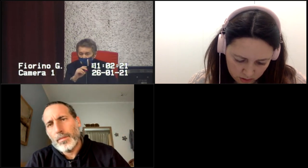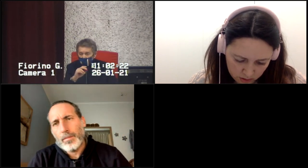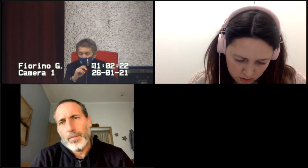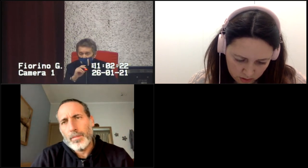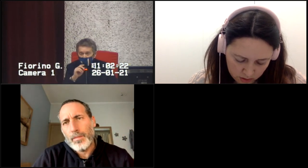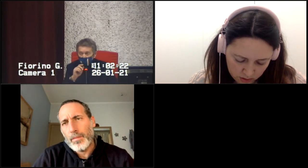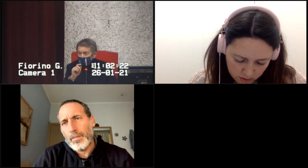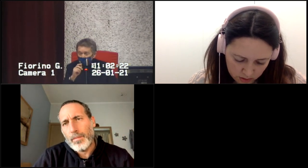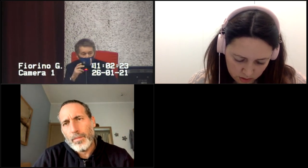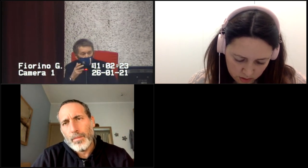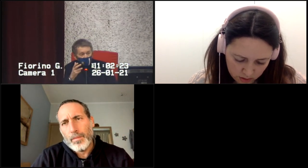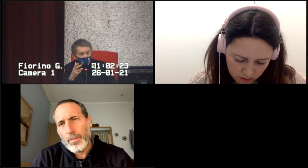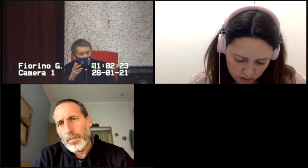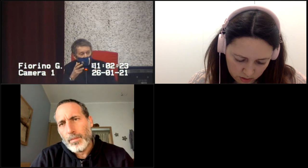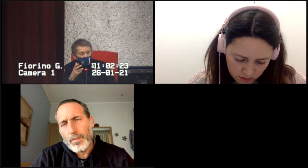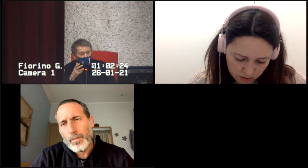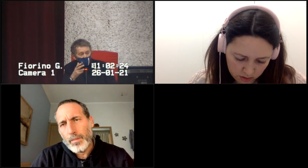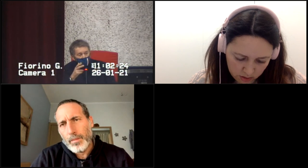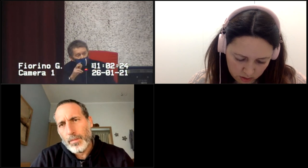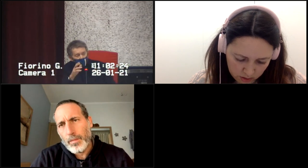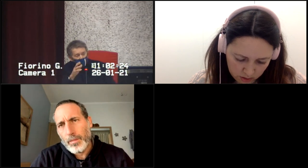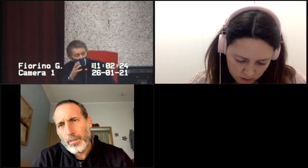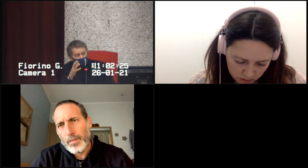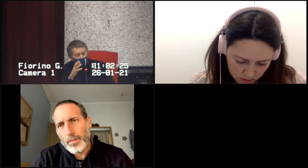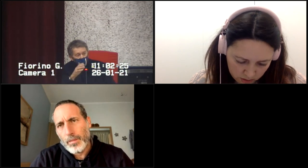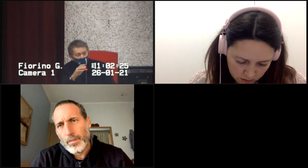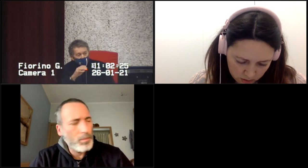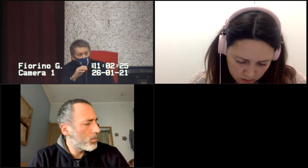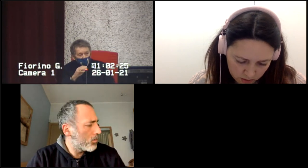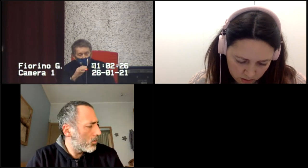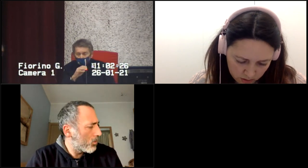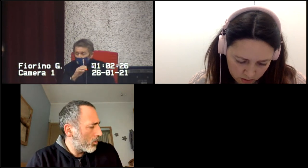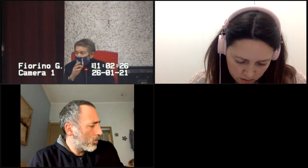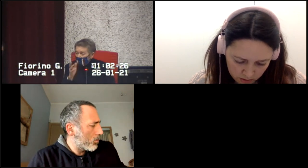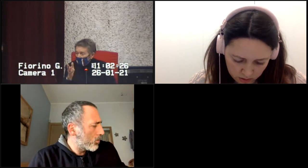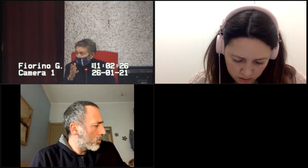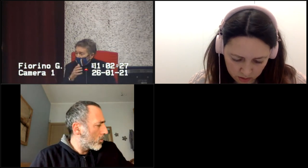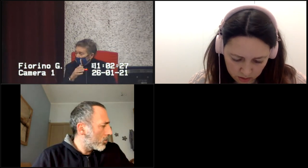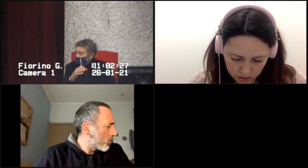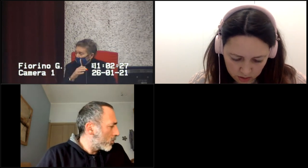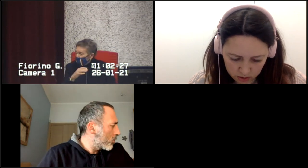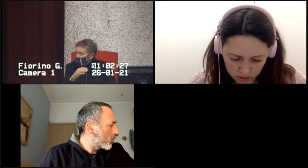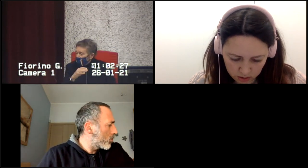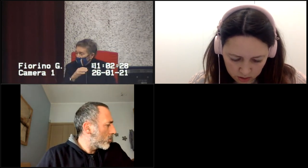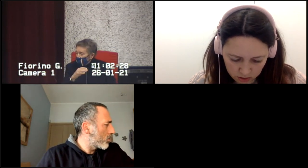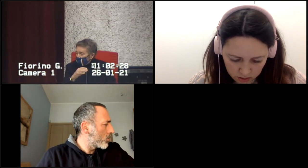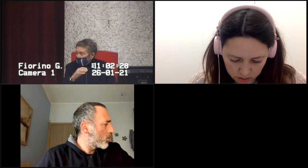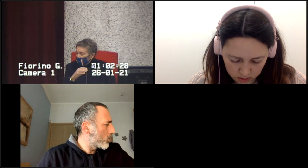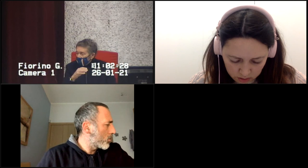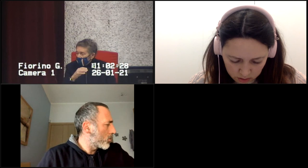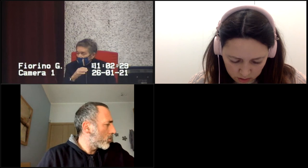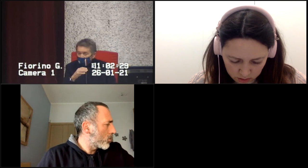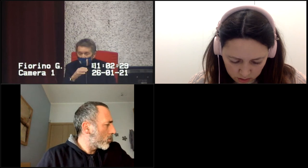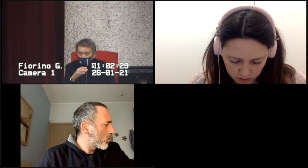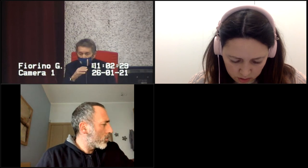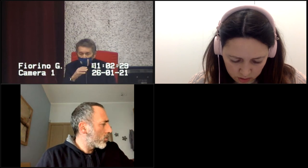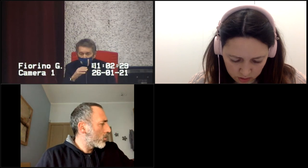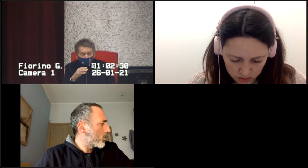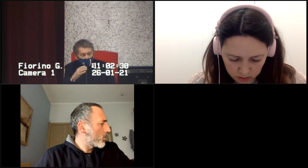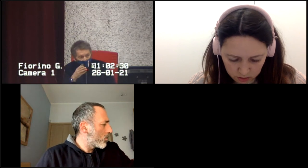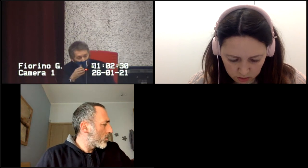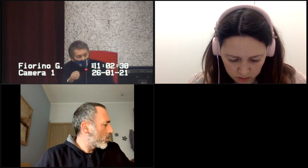per una dichiarazione, una precisazione. Non ho capito bene prima quando mi ha rivolto, gli ho detto di avere pazienza fino alla termine